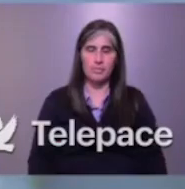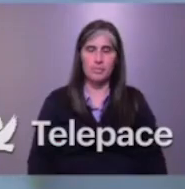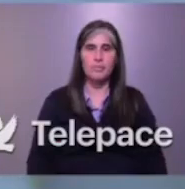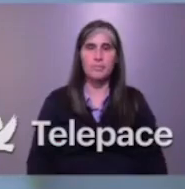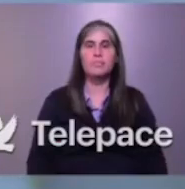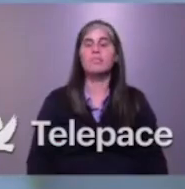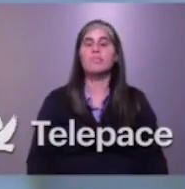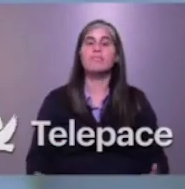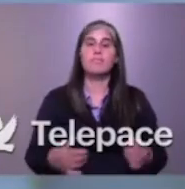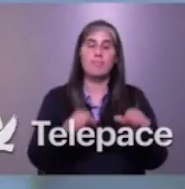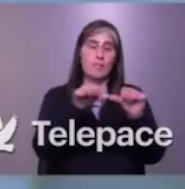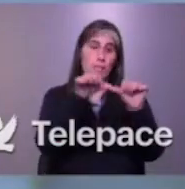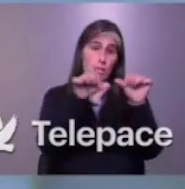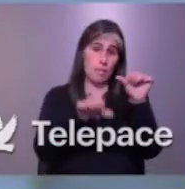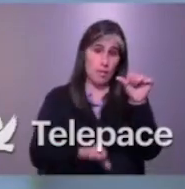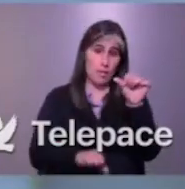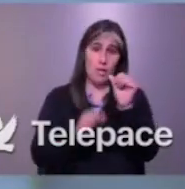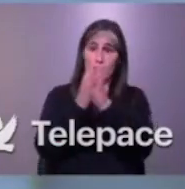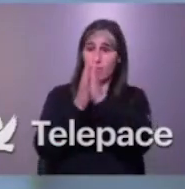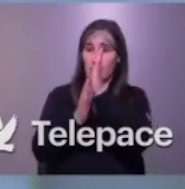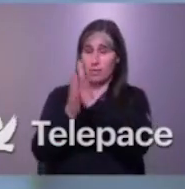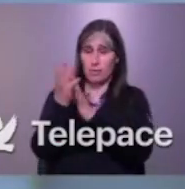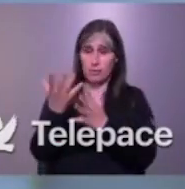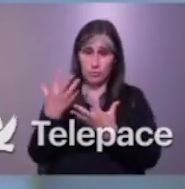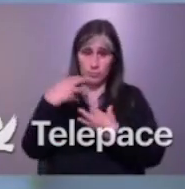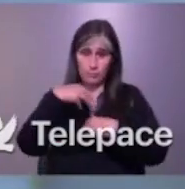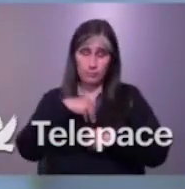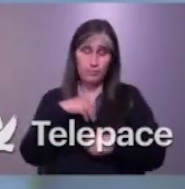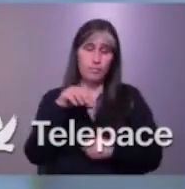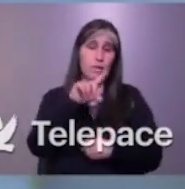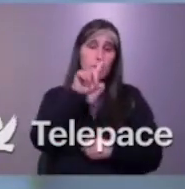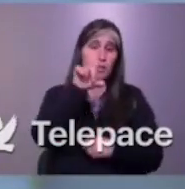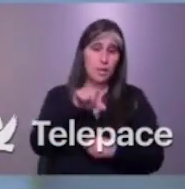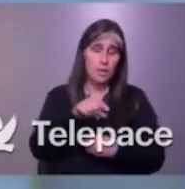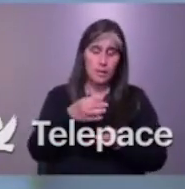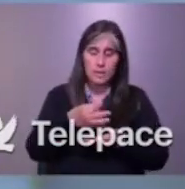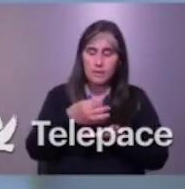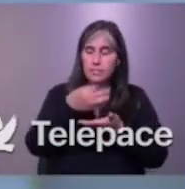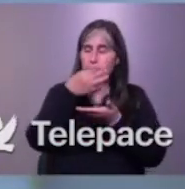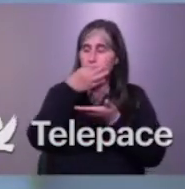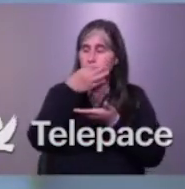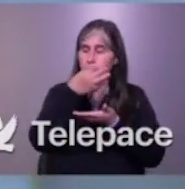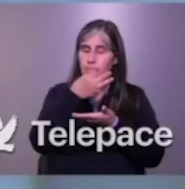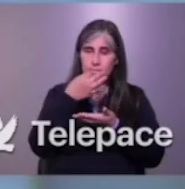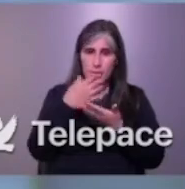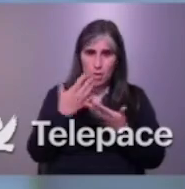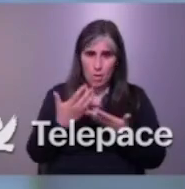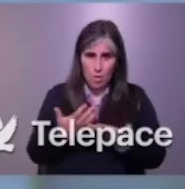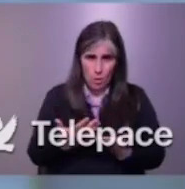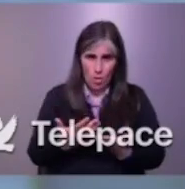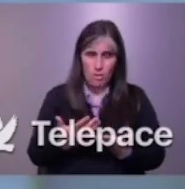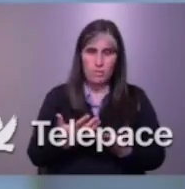Comungamos a palavra, comungamos o corpo do Senhor, fizemos comunhão no Espírito.